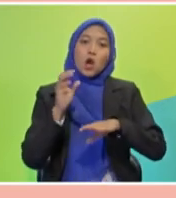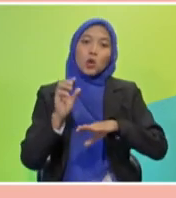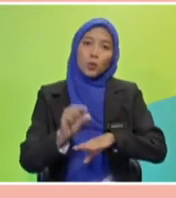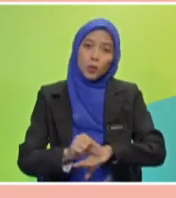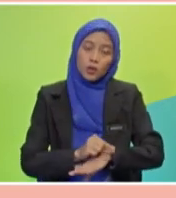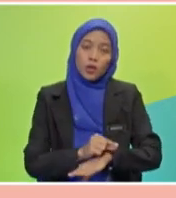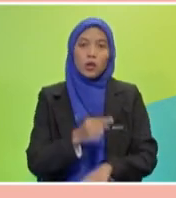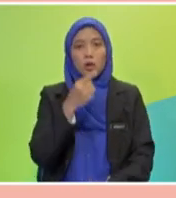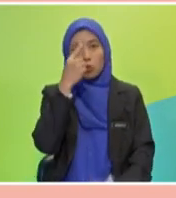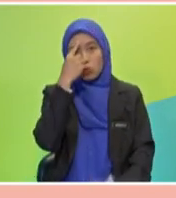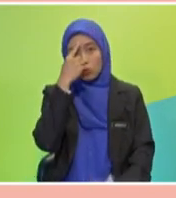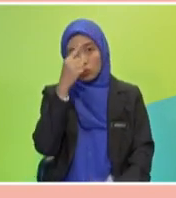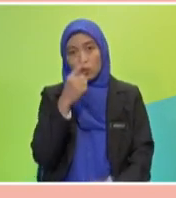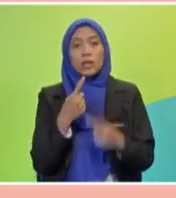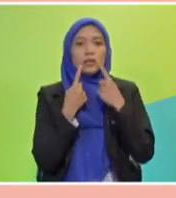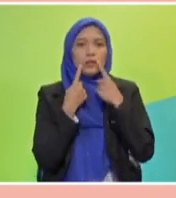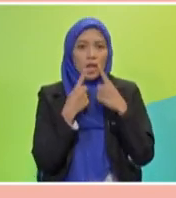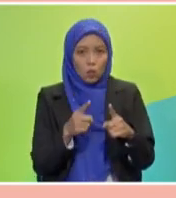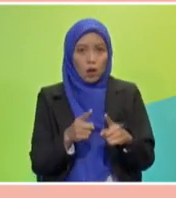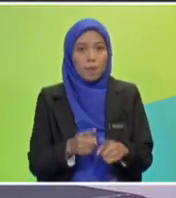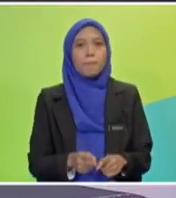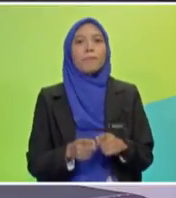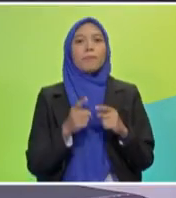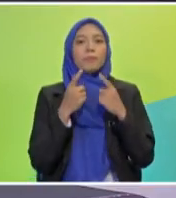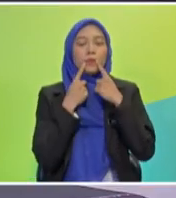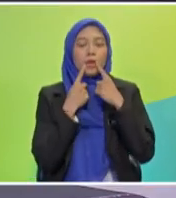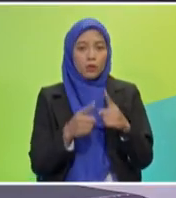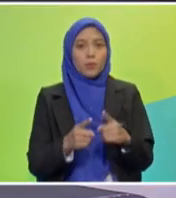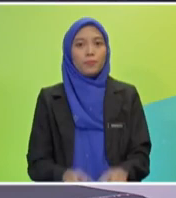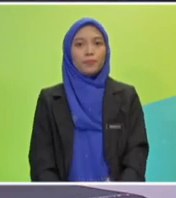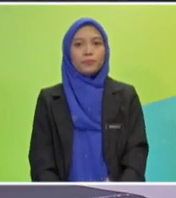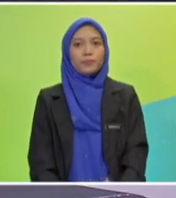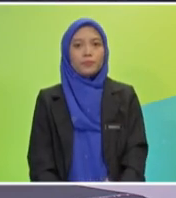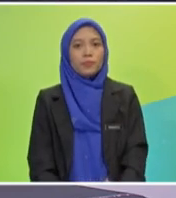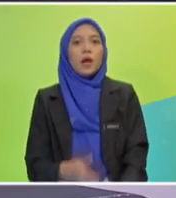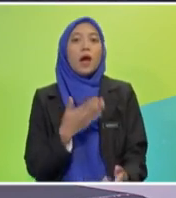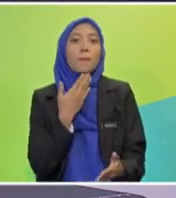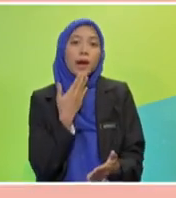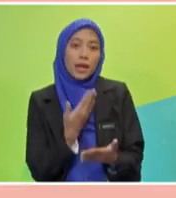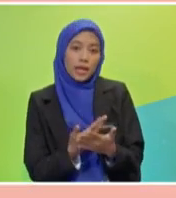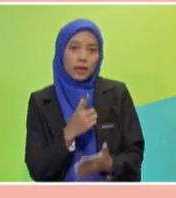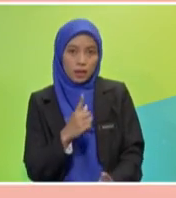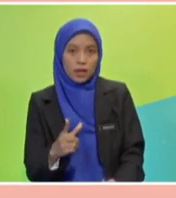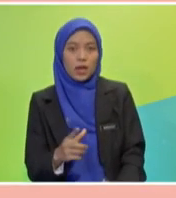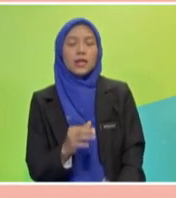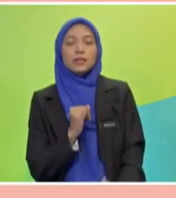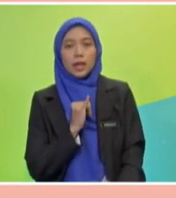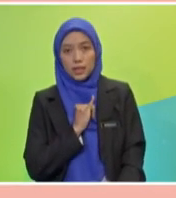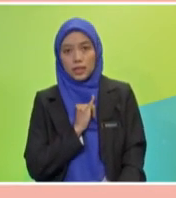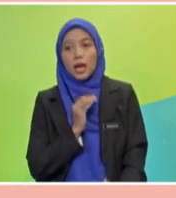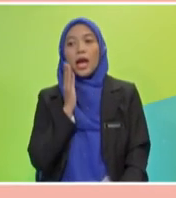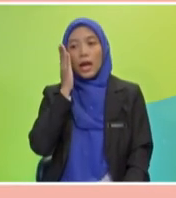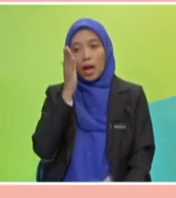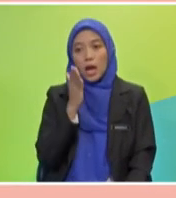terhadap perbualan ataupun dialog daripada Amira tadi, iaitu "Baiklah Amira, saya akan